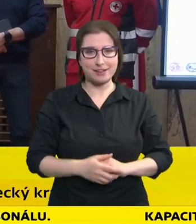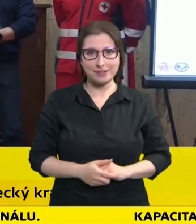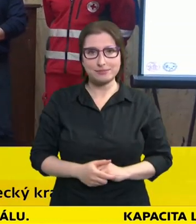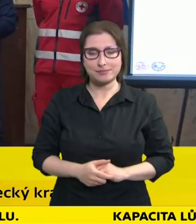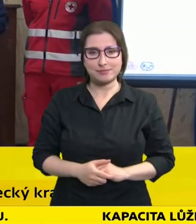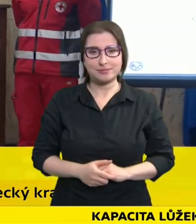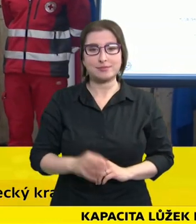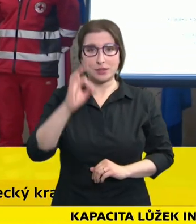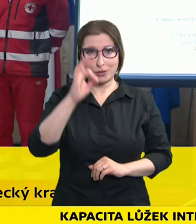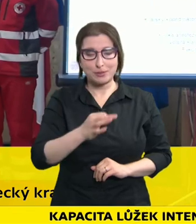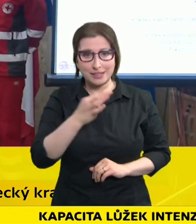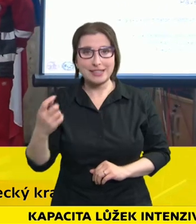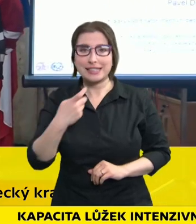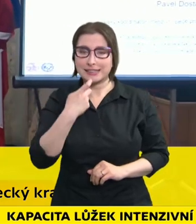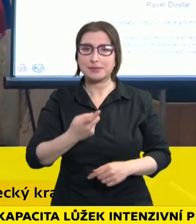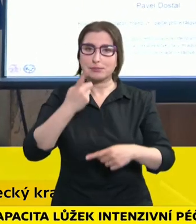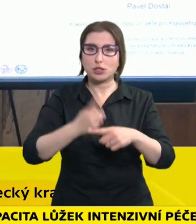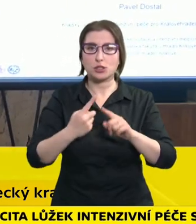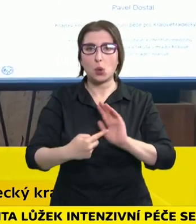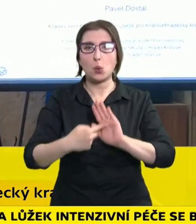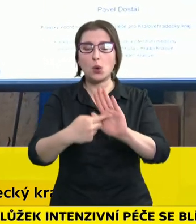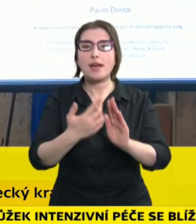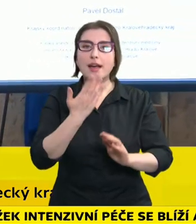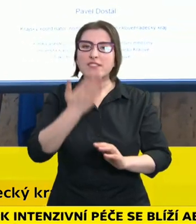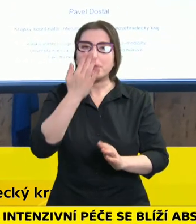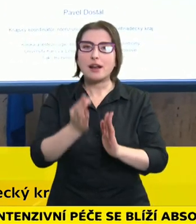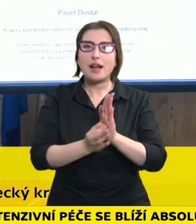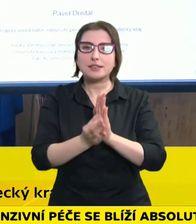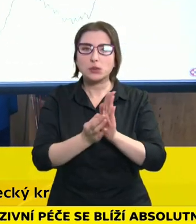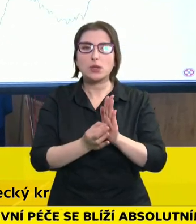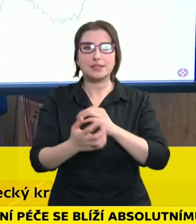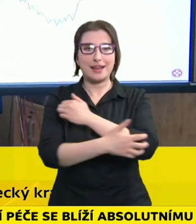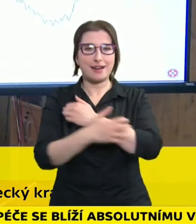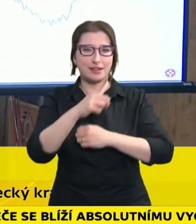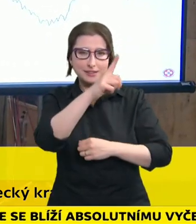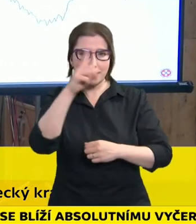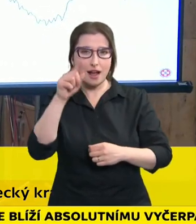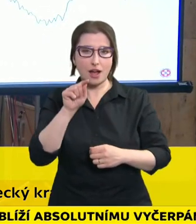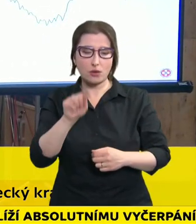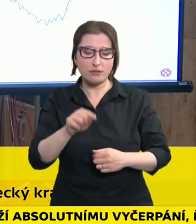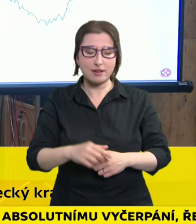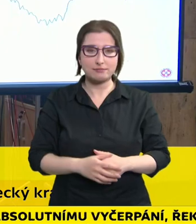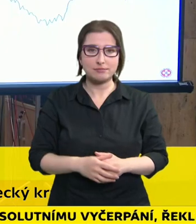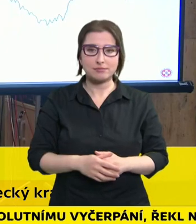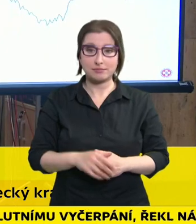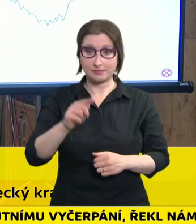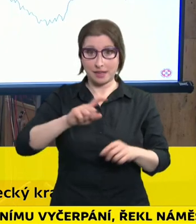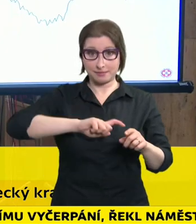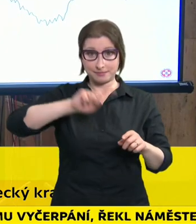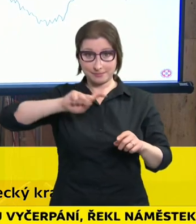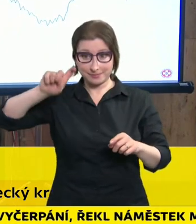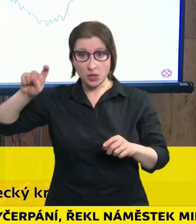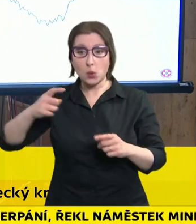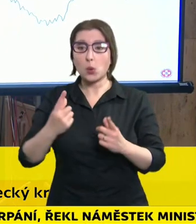Já bych vám rád ukázal, jak se vyvíjí situace v Královéhradeckém kraji. Toto je křivka, která od